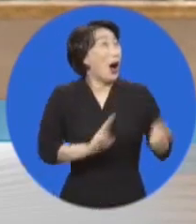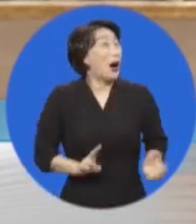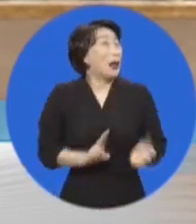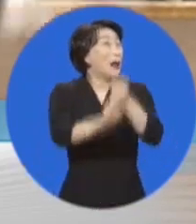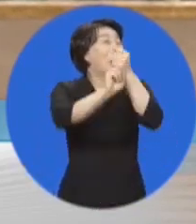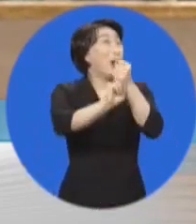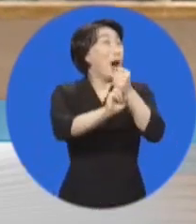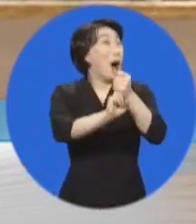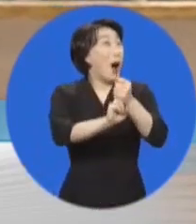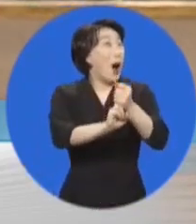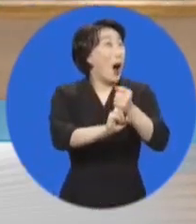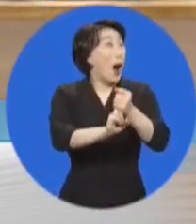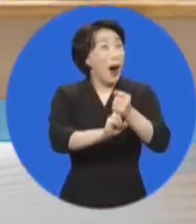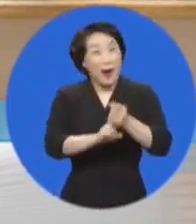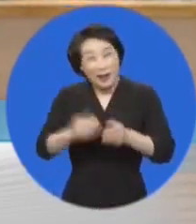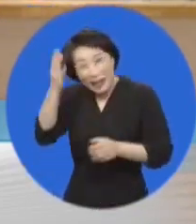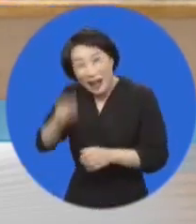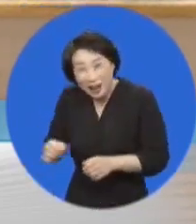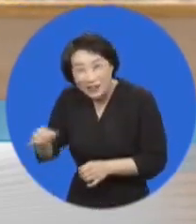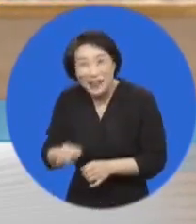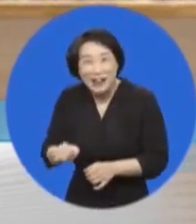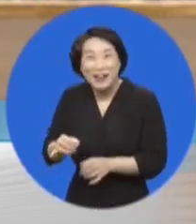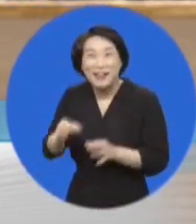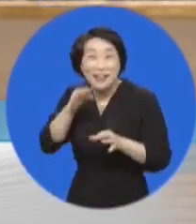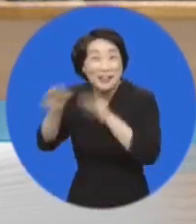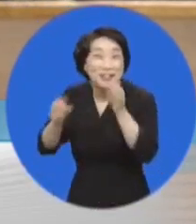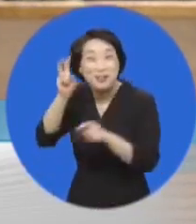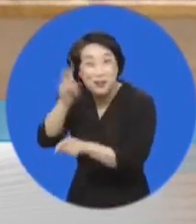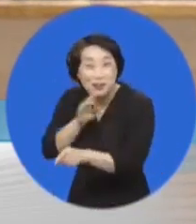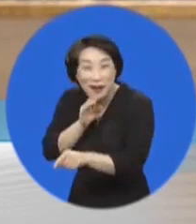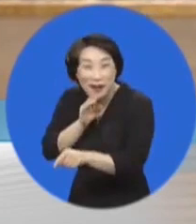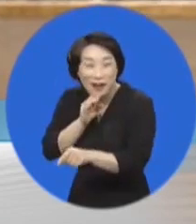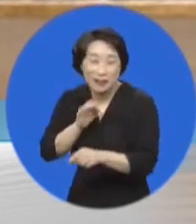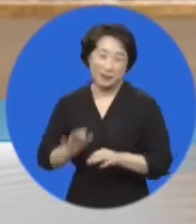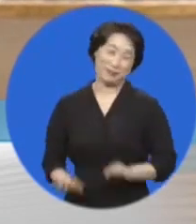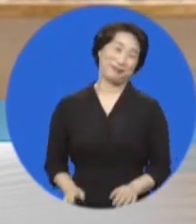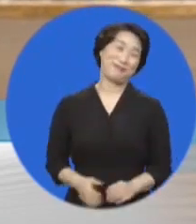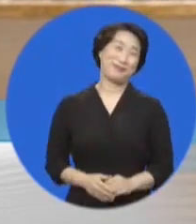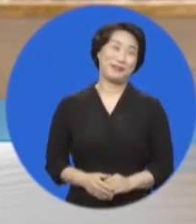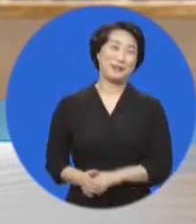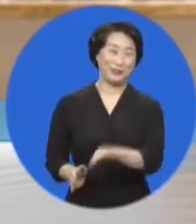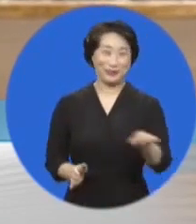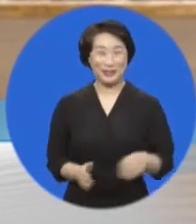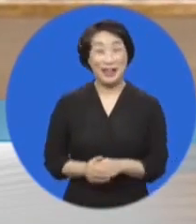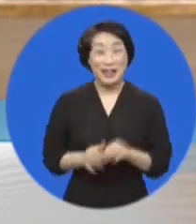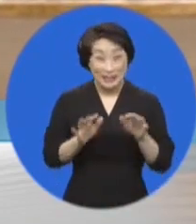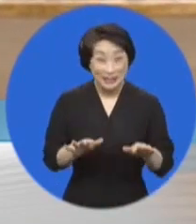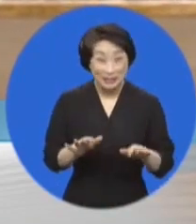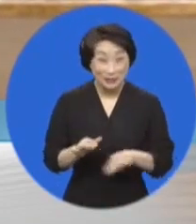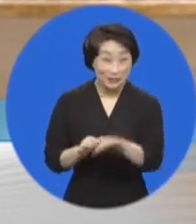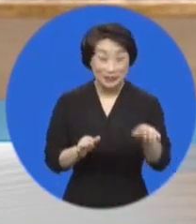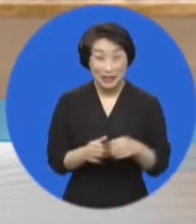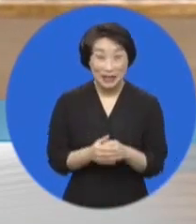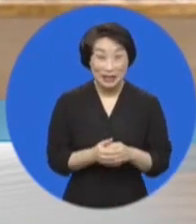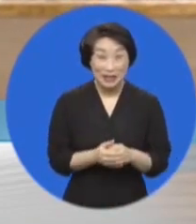이족이야! 하지 않겠어요? 우리가 여기서 먹을 거